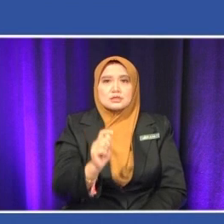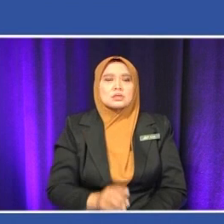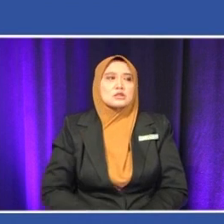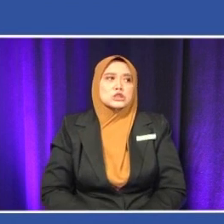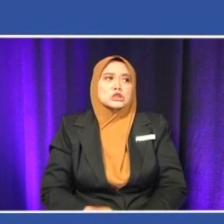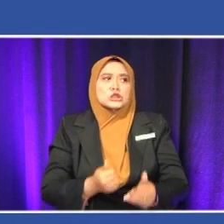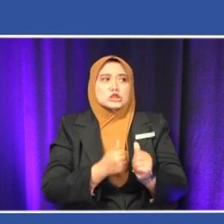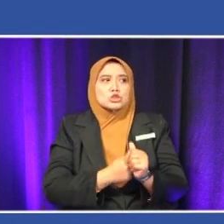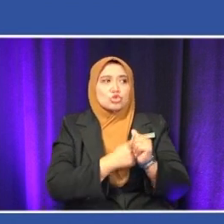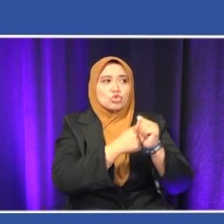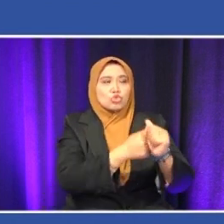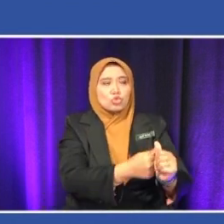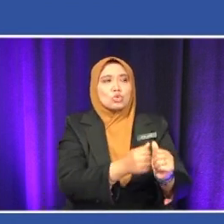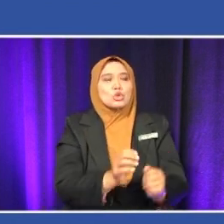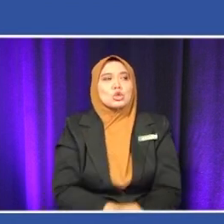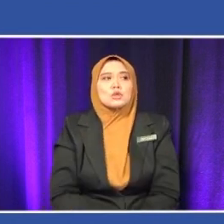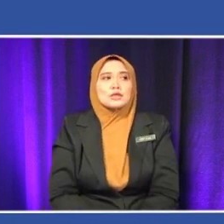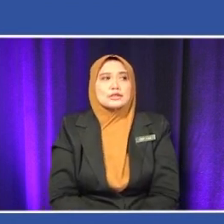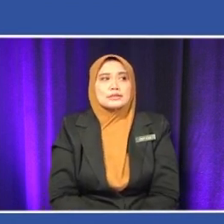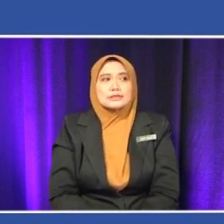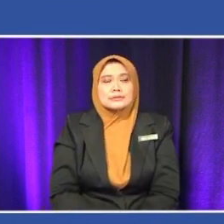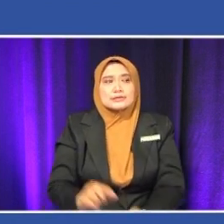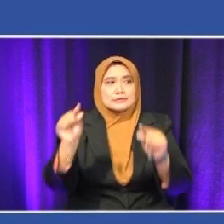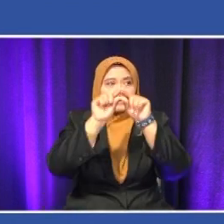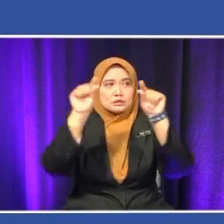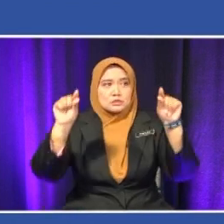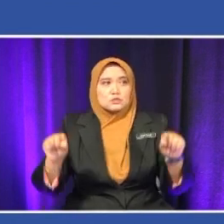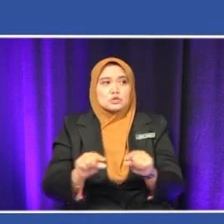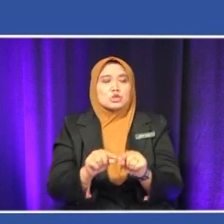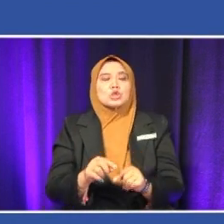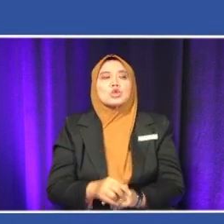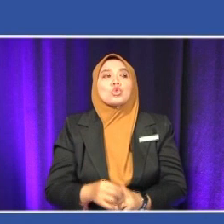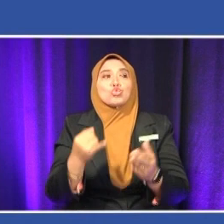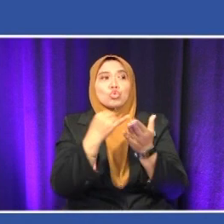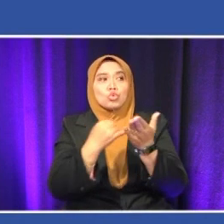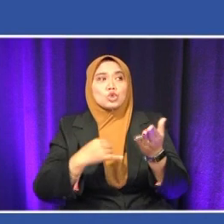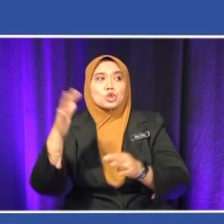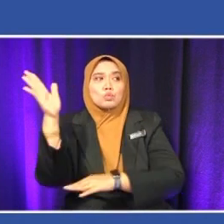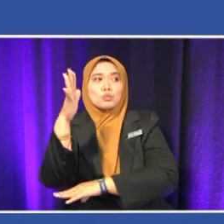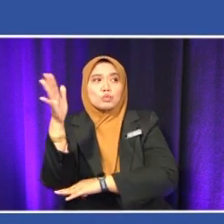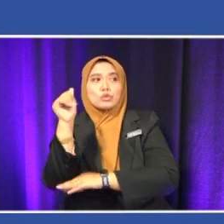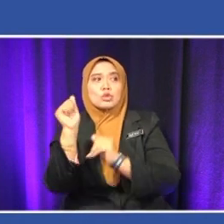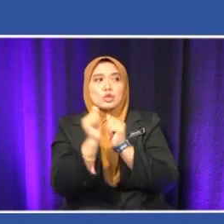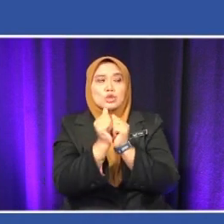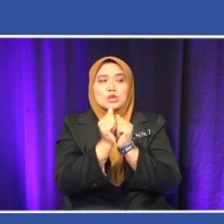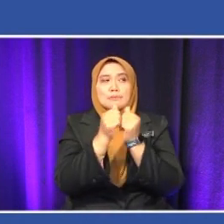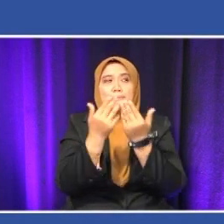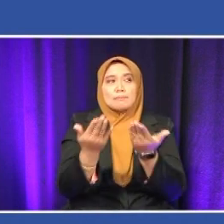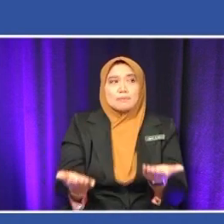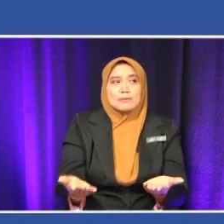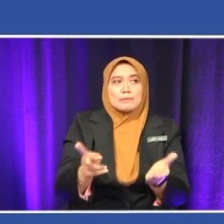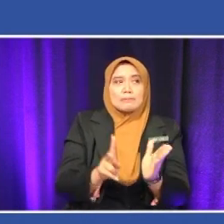Berdasarkan graf, lukiskan pokok dengan pemberat paling tinggi dan pokok dengan pemberat paling